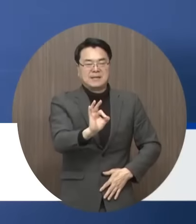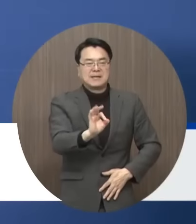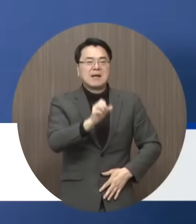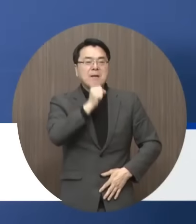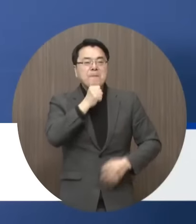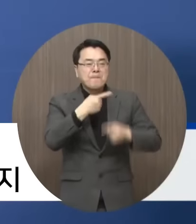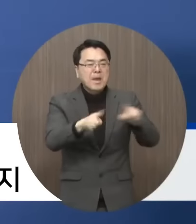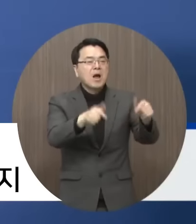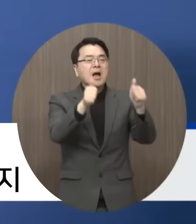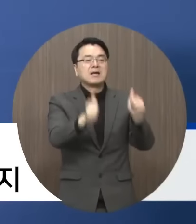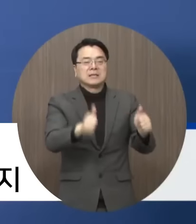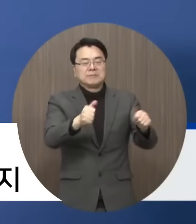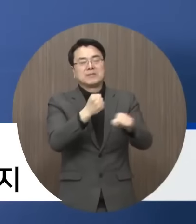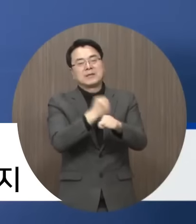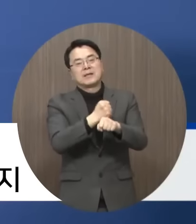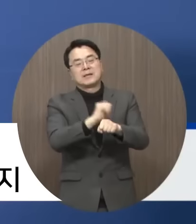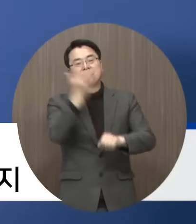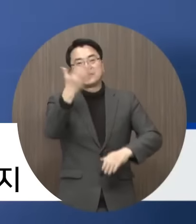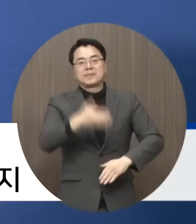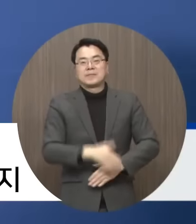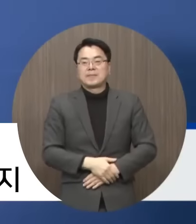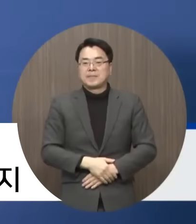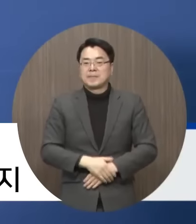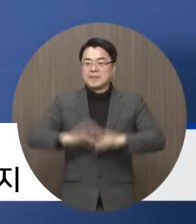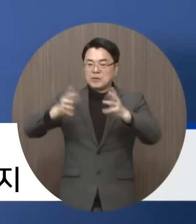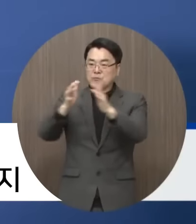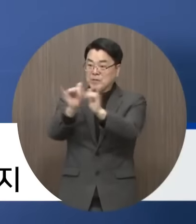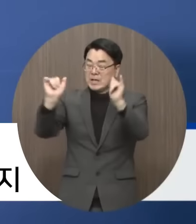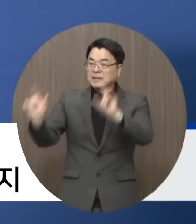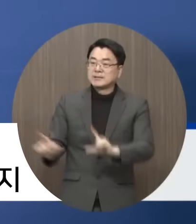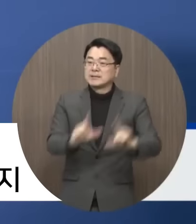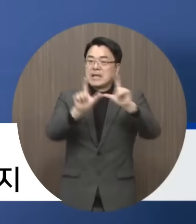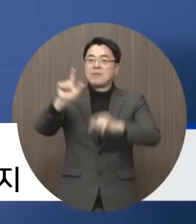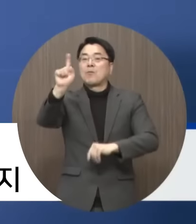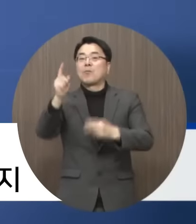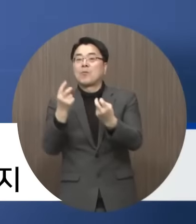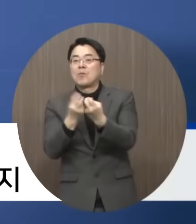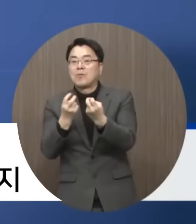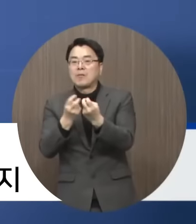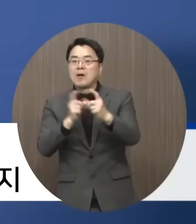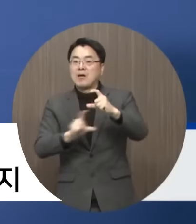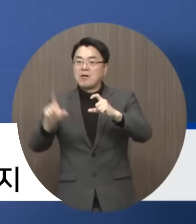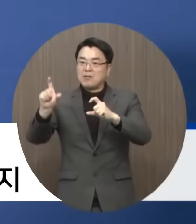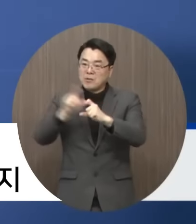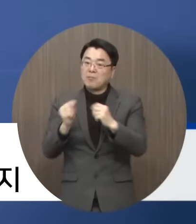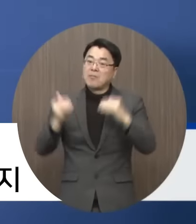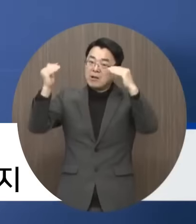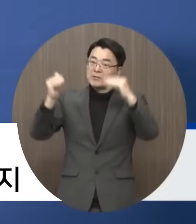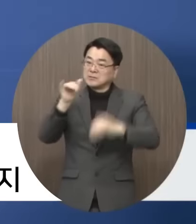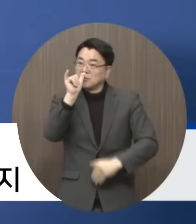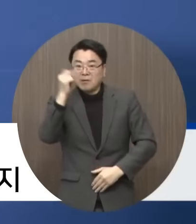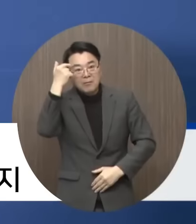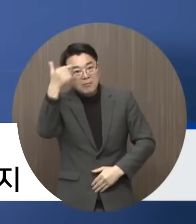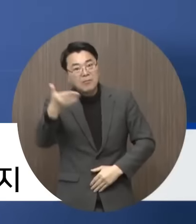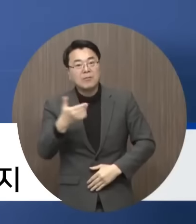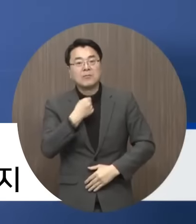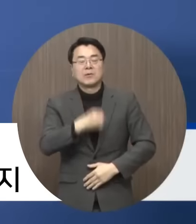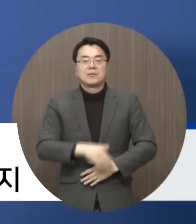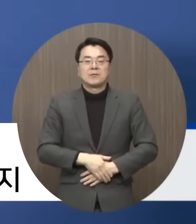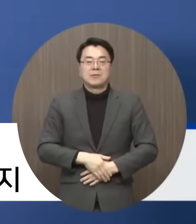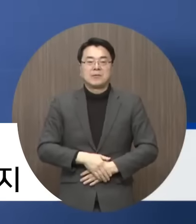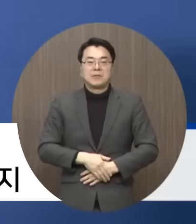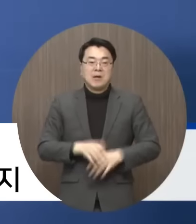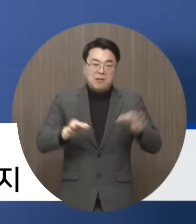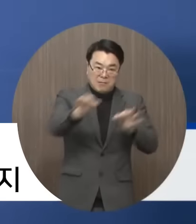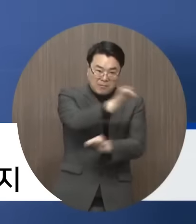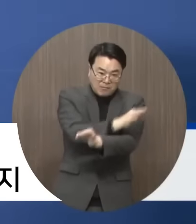합니다. 우리 지금 국민들의 삶이 더 나아졌는지, 또